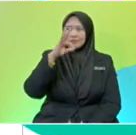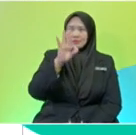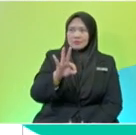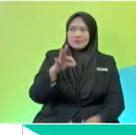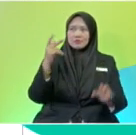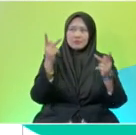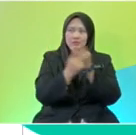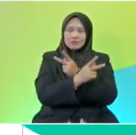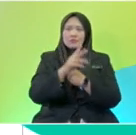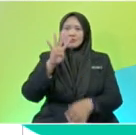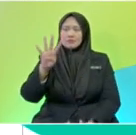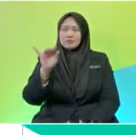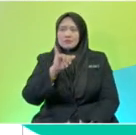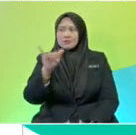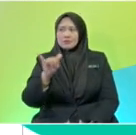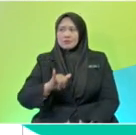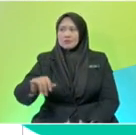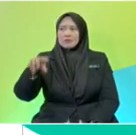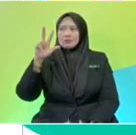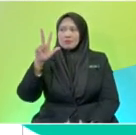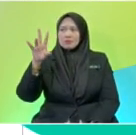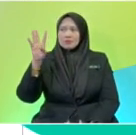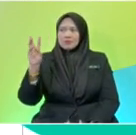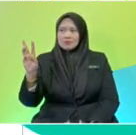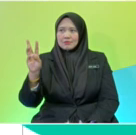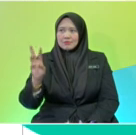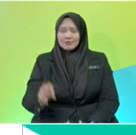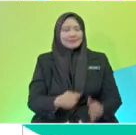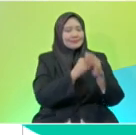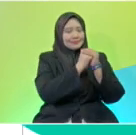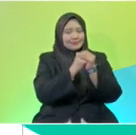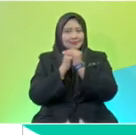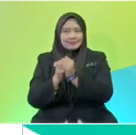darah 4 36 tanya hari ibu